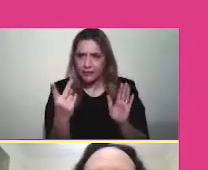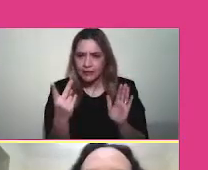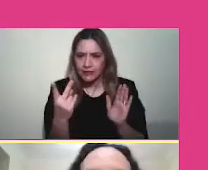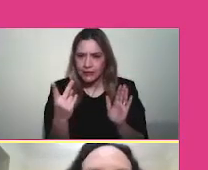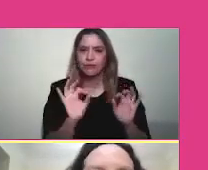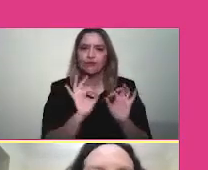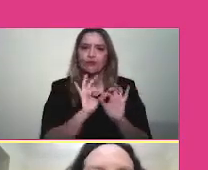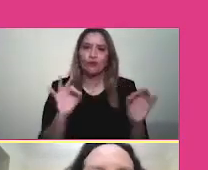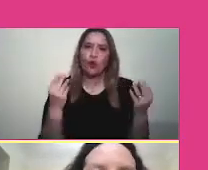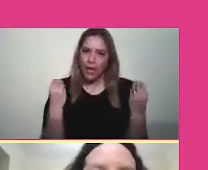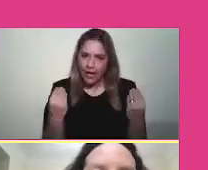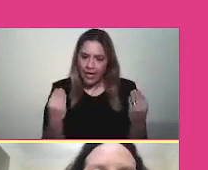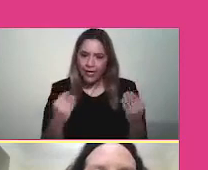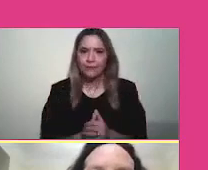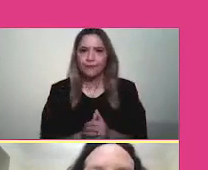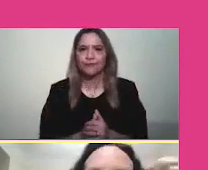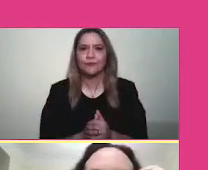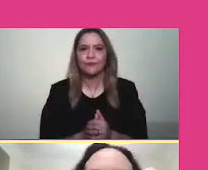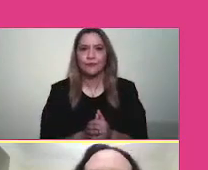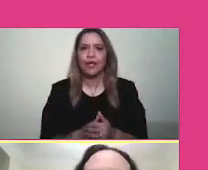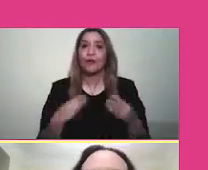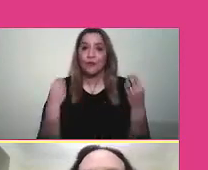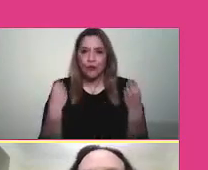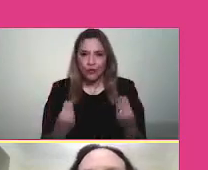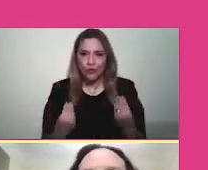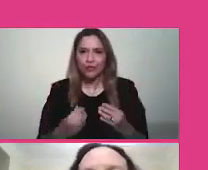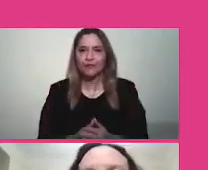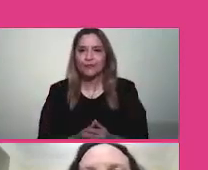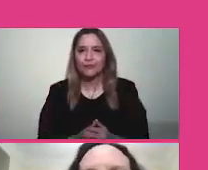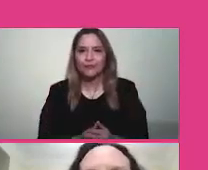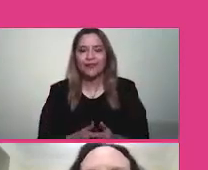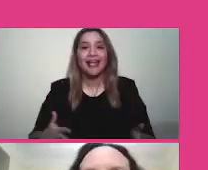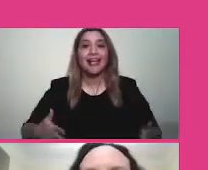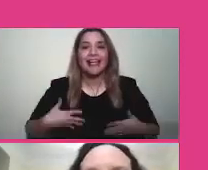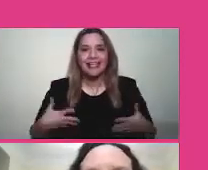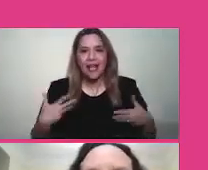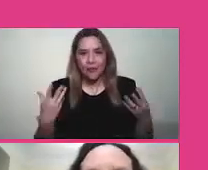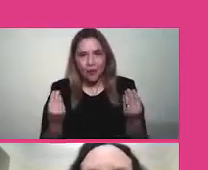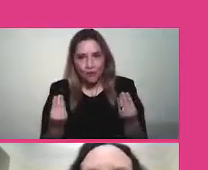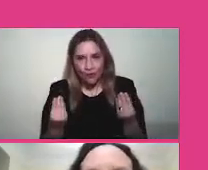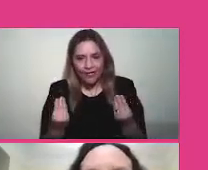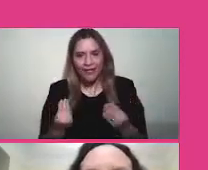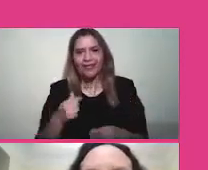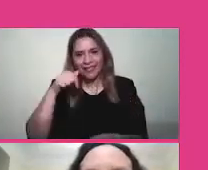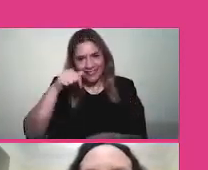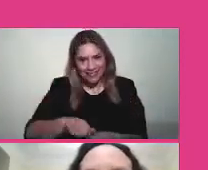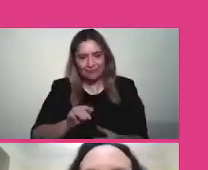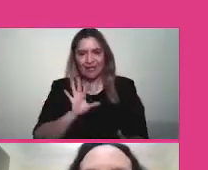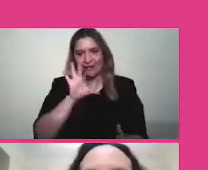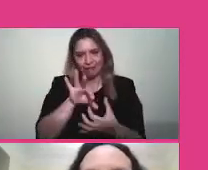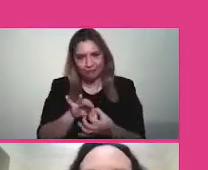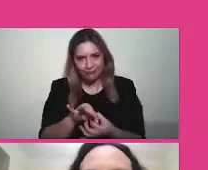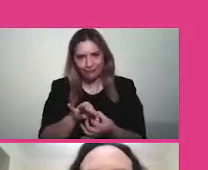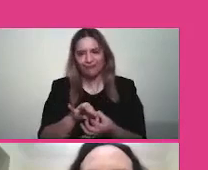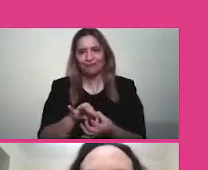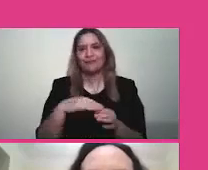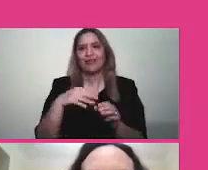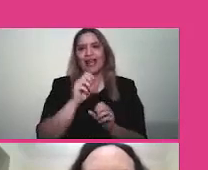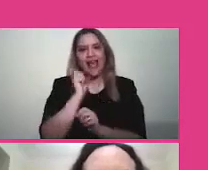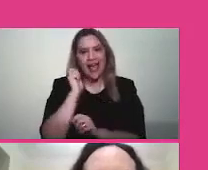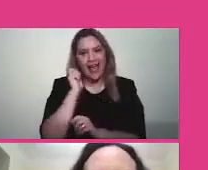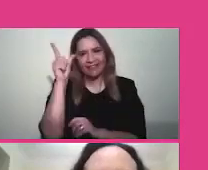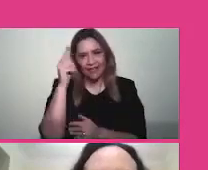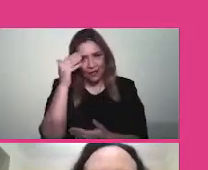Όλα καλά. Πολύ ωραία. Λοιπόν, να πω πως χαίρομαι πάρα πολύ που βρίσκομαι σήμερα μαζί σας στην